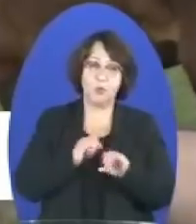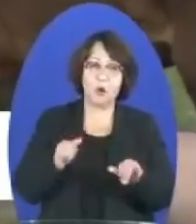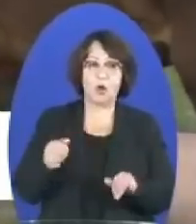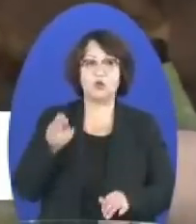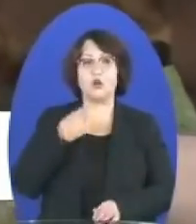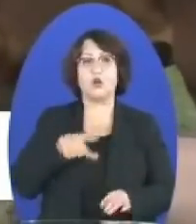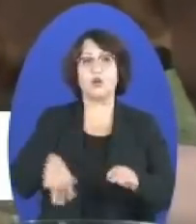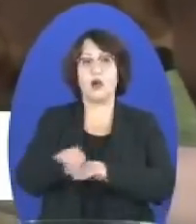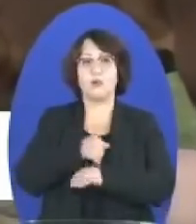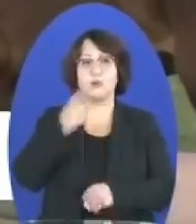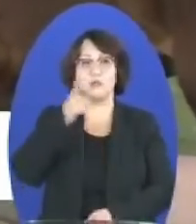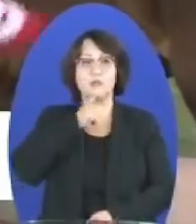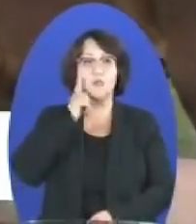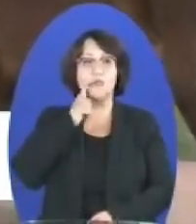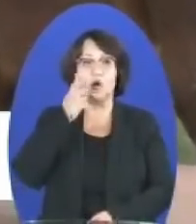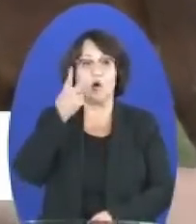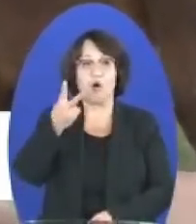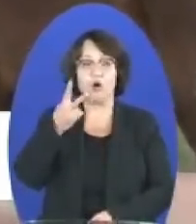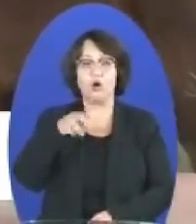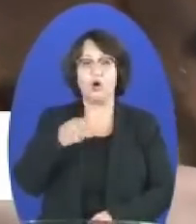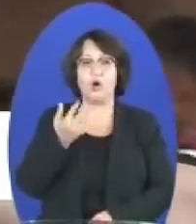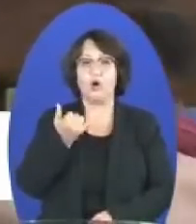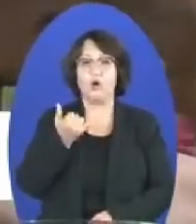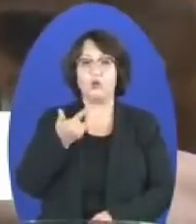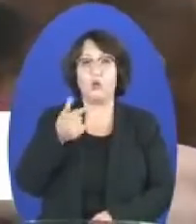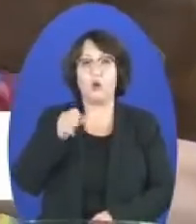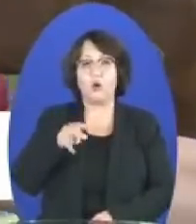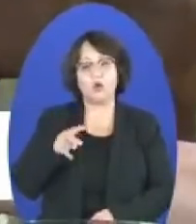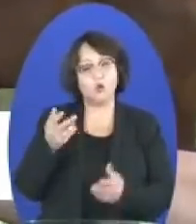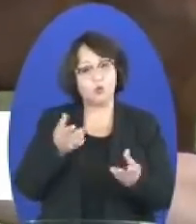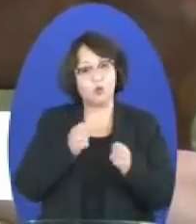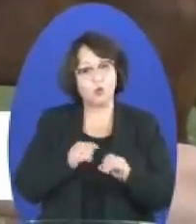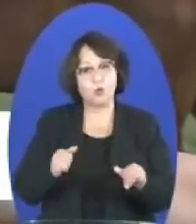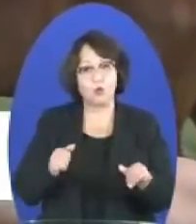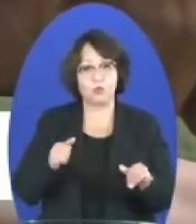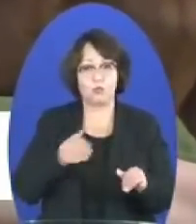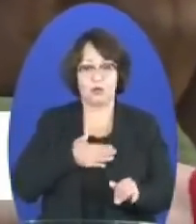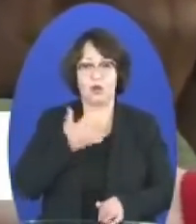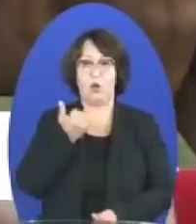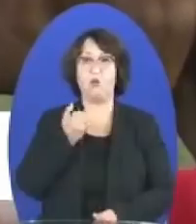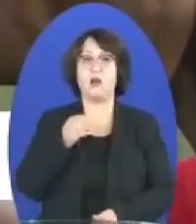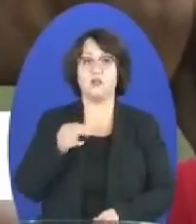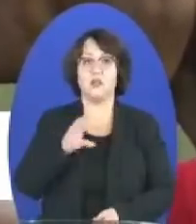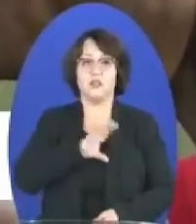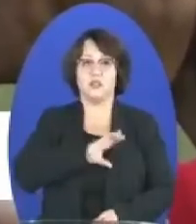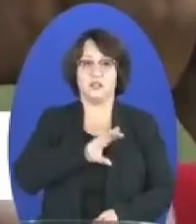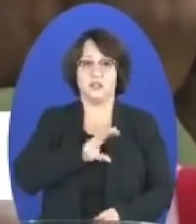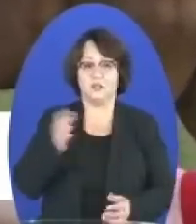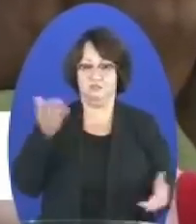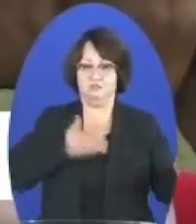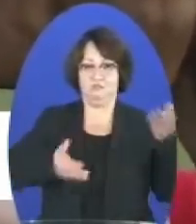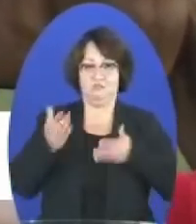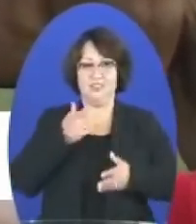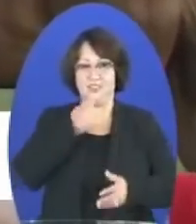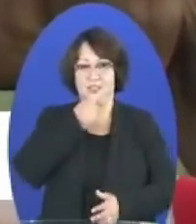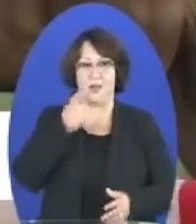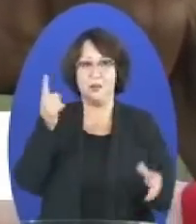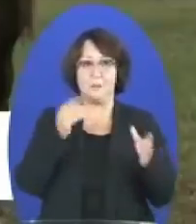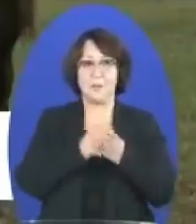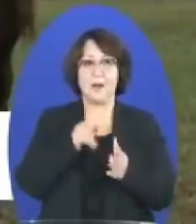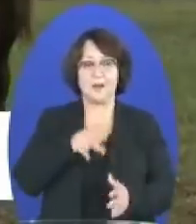өнө хандивлыг чинь шууд эхэлсэн манай гал дотроо бол манайх эхэлсэн байгаа. Тийм учраас эднэрийг болохгүй 1000 малчин болгоод мал цоглуулж өгье